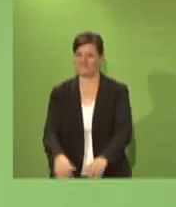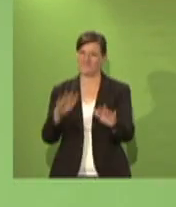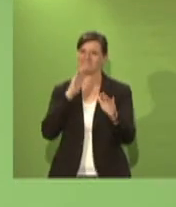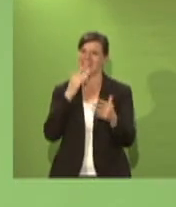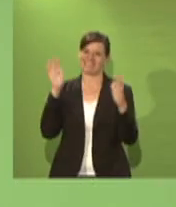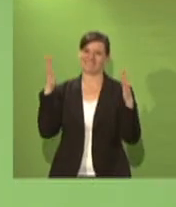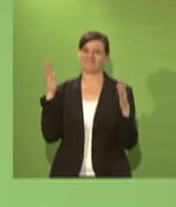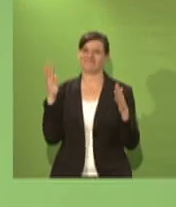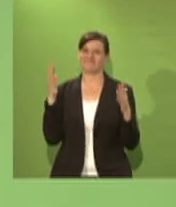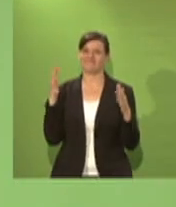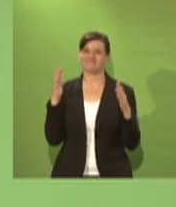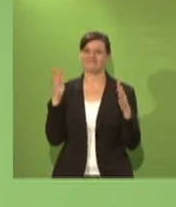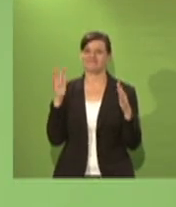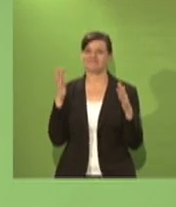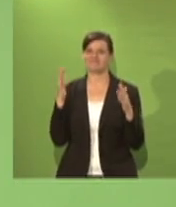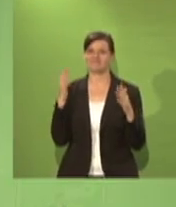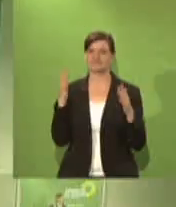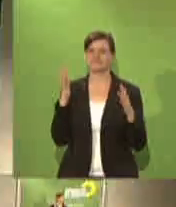Dank.